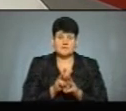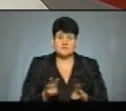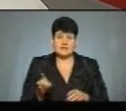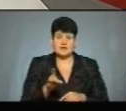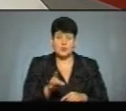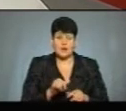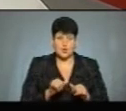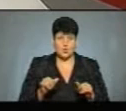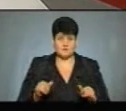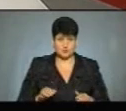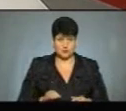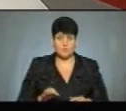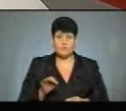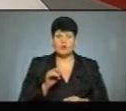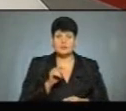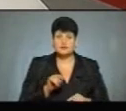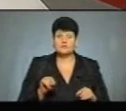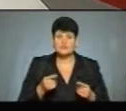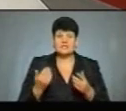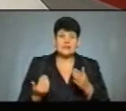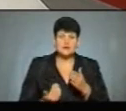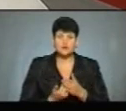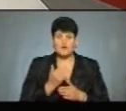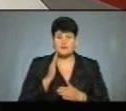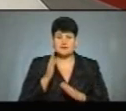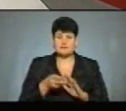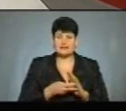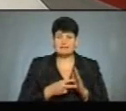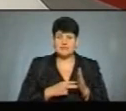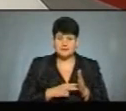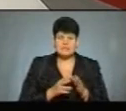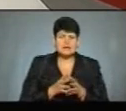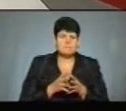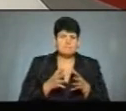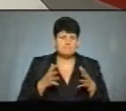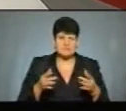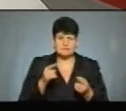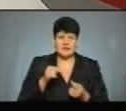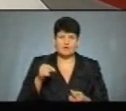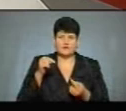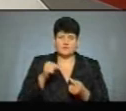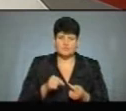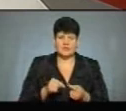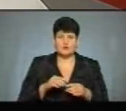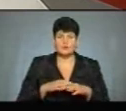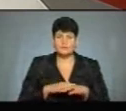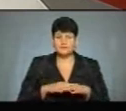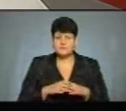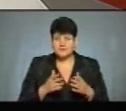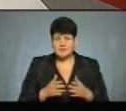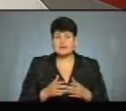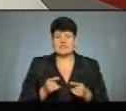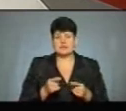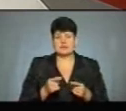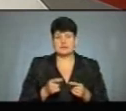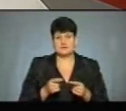Міністерства регіонального розвитку про те, щоб створити нові перспективні плани, які максимально відповідають методиці і які створюють дійсно